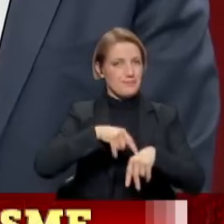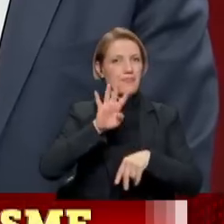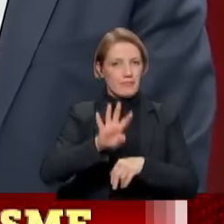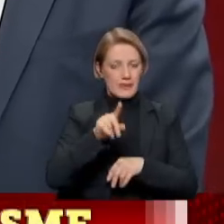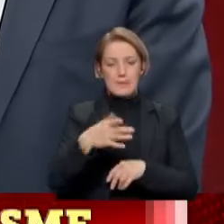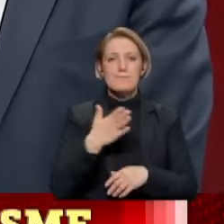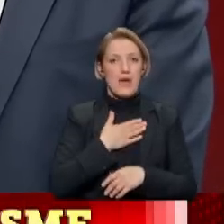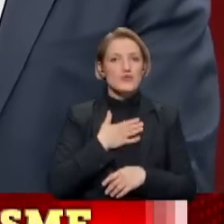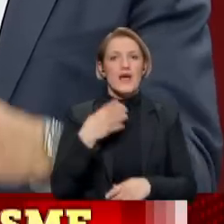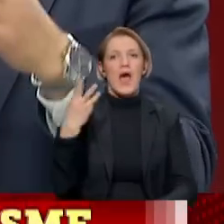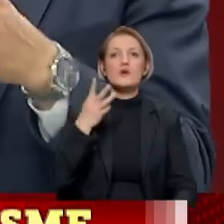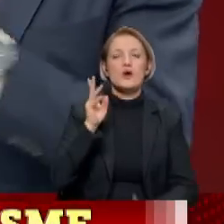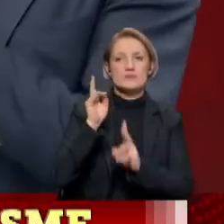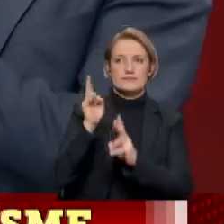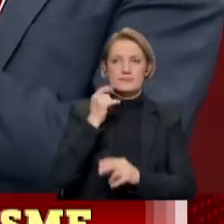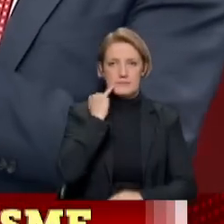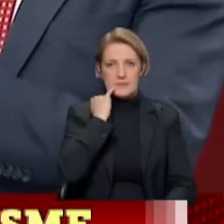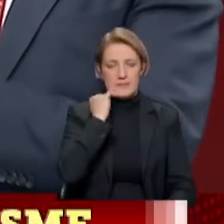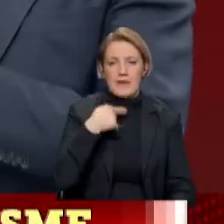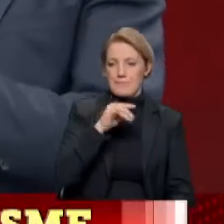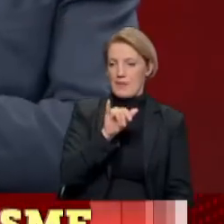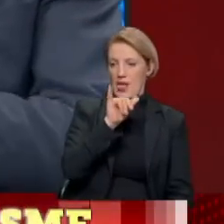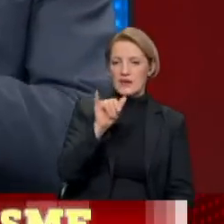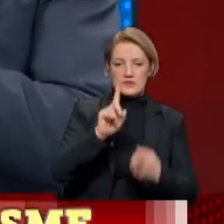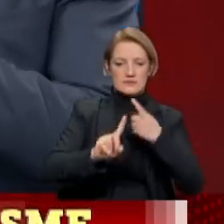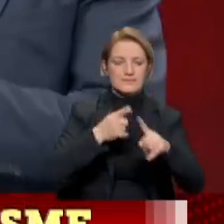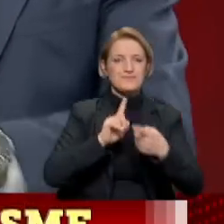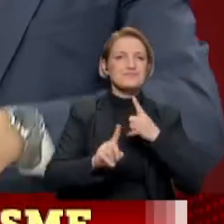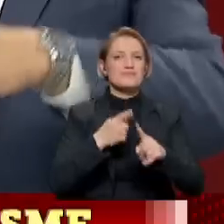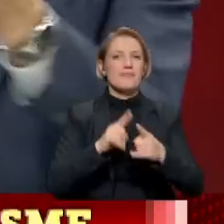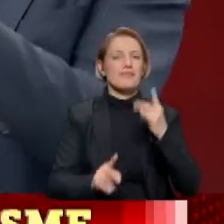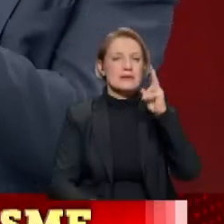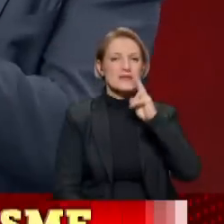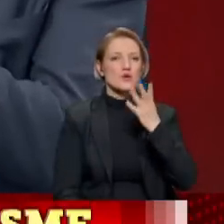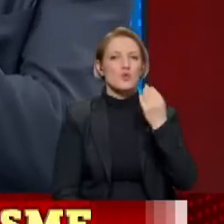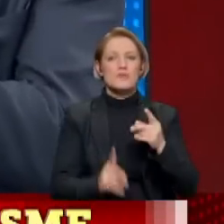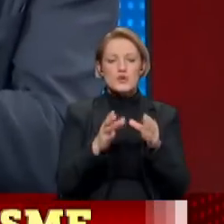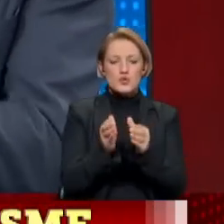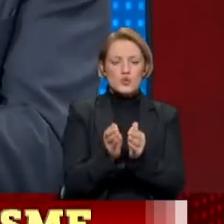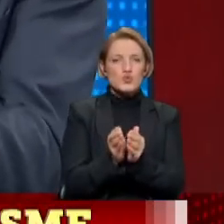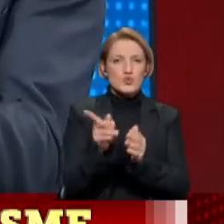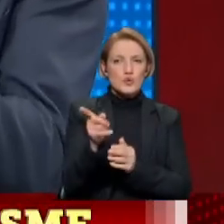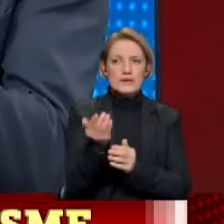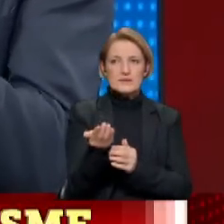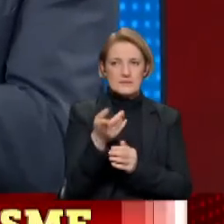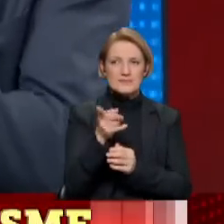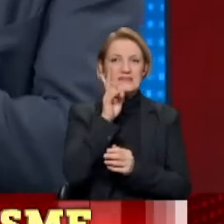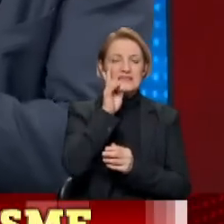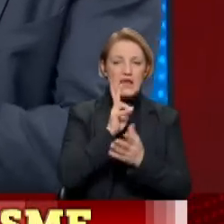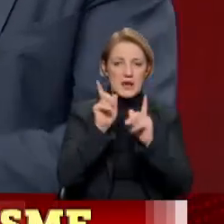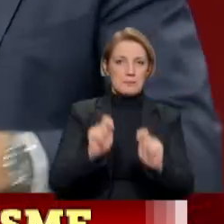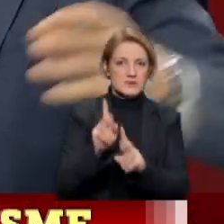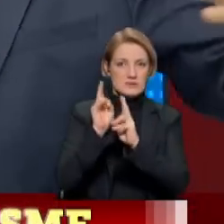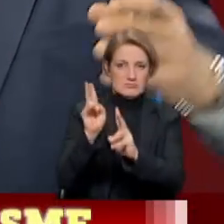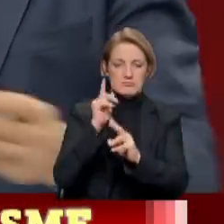Bence Erdoğan'ın, yani bizim hep onu eleştirdiğimiz siyasetten zenginleştiniz, Türkiye'de bir küçük azınlığı siyasetten zengin